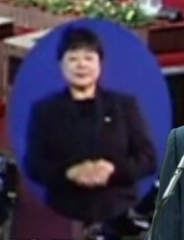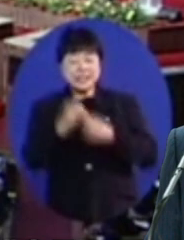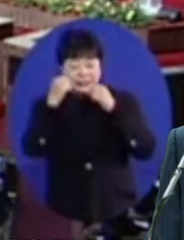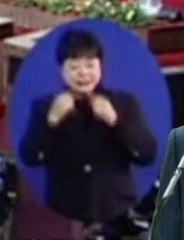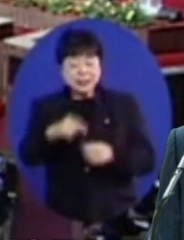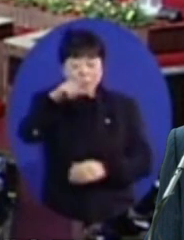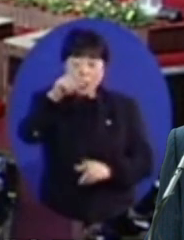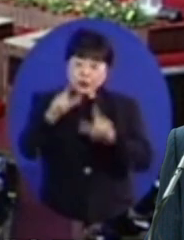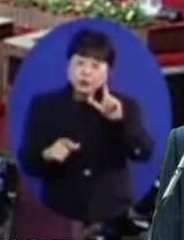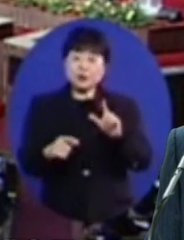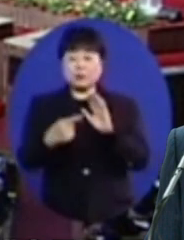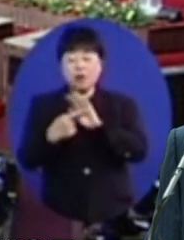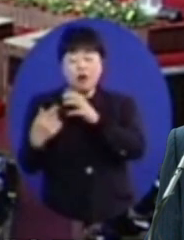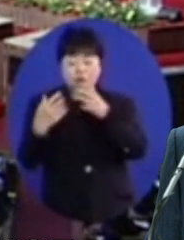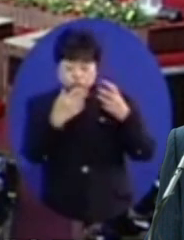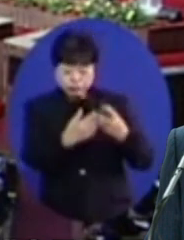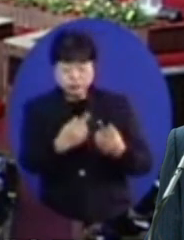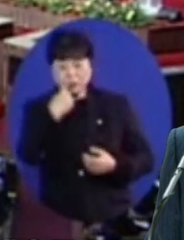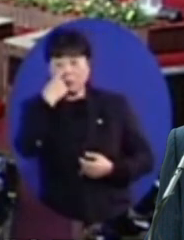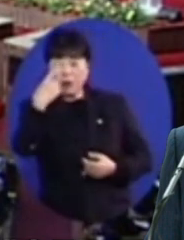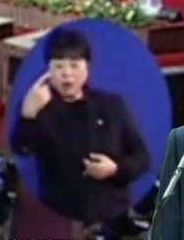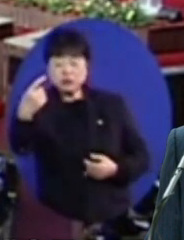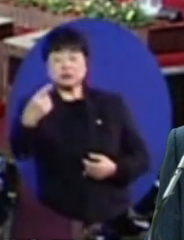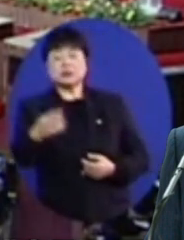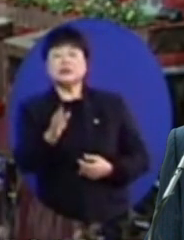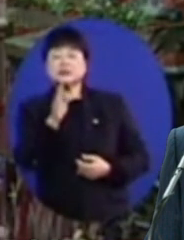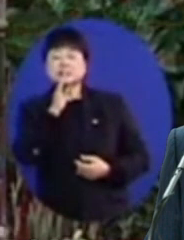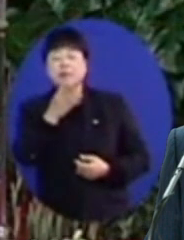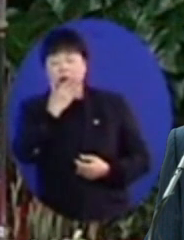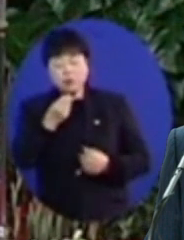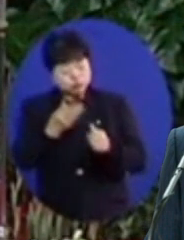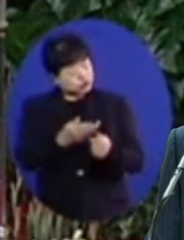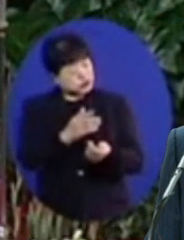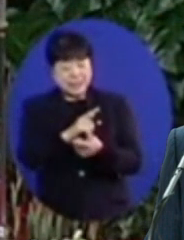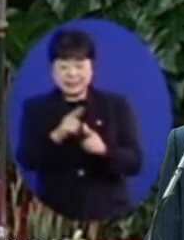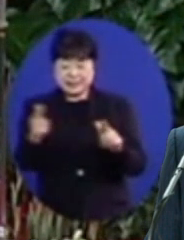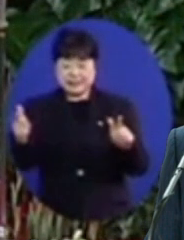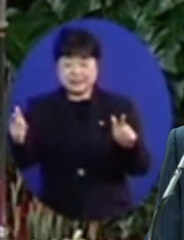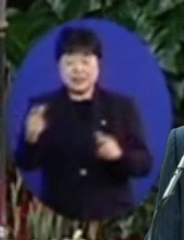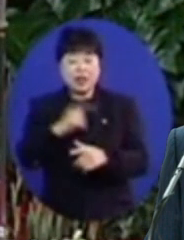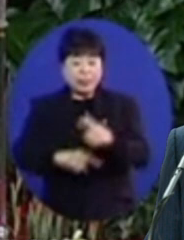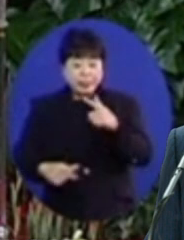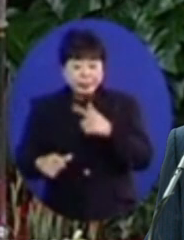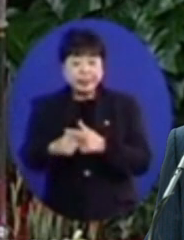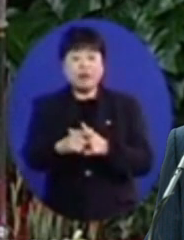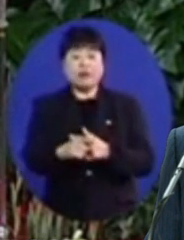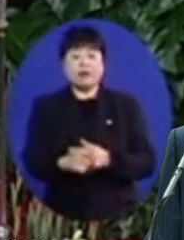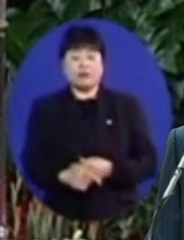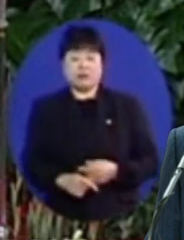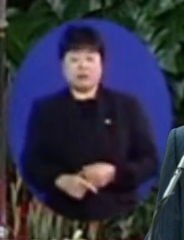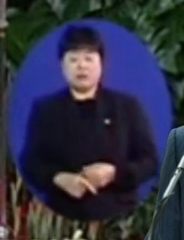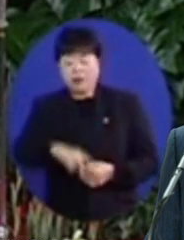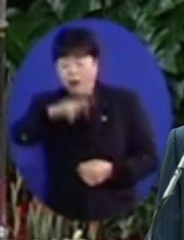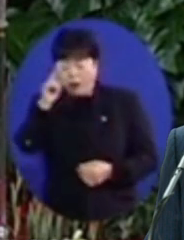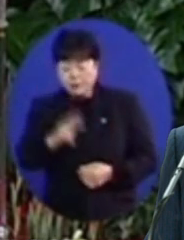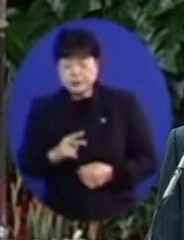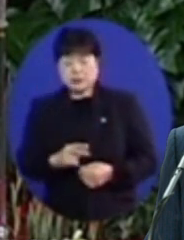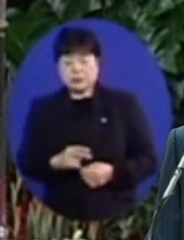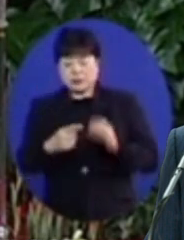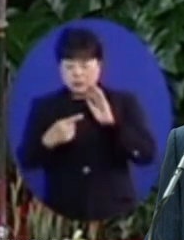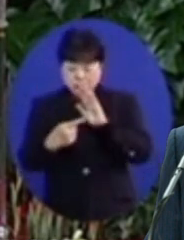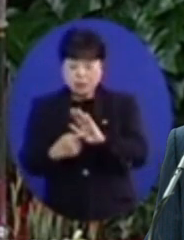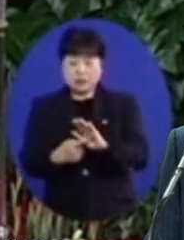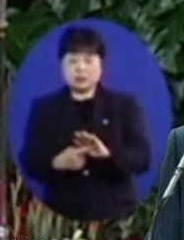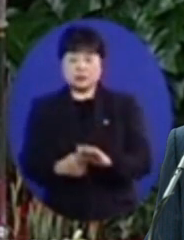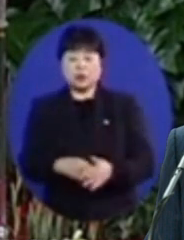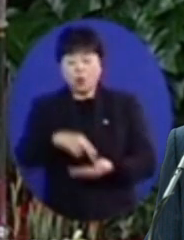삶의 겉으로 드러나는 풍요롭고 화려한 모습은 진정한 행복을 주지 못합니다 오히려 불쑥불쑥 찾아오는 고독과 두려움으로